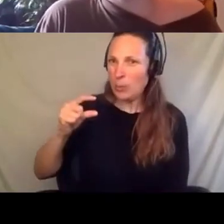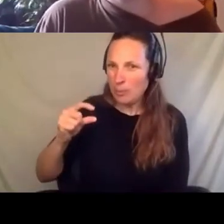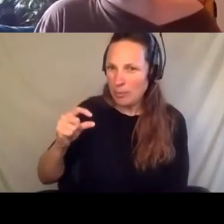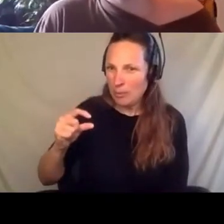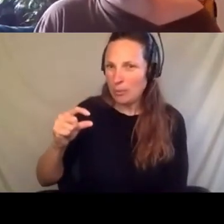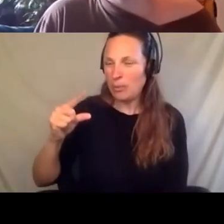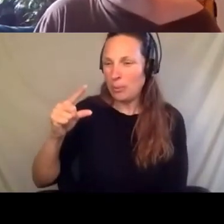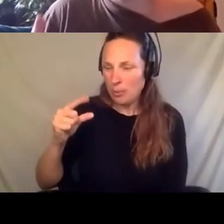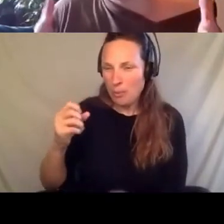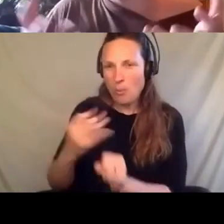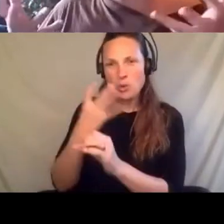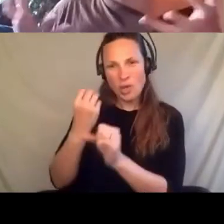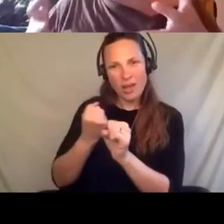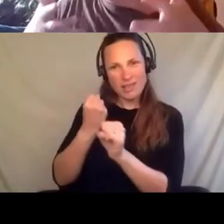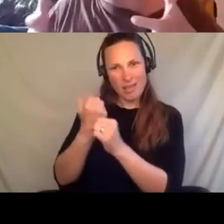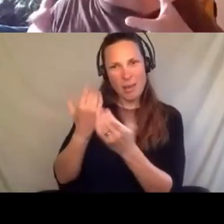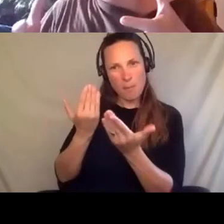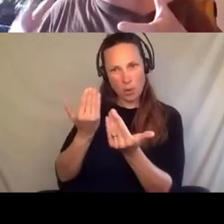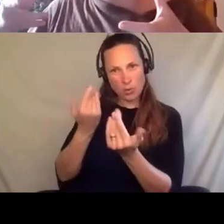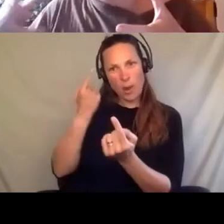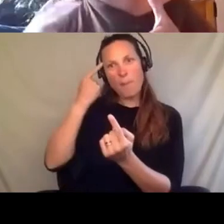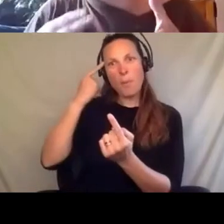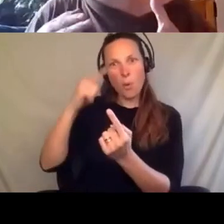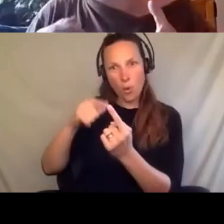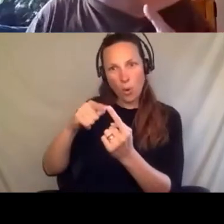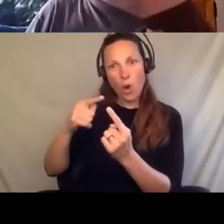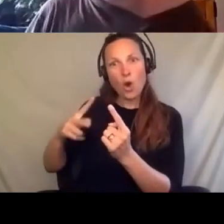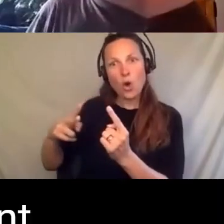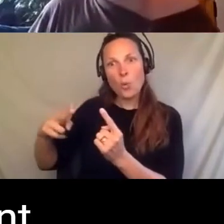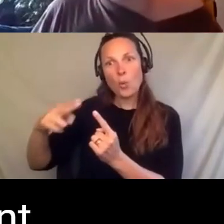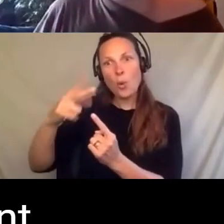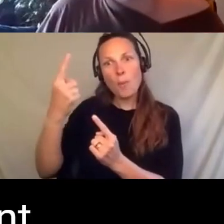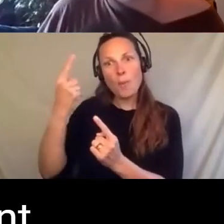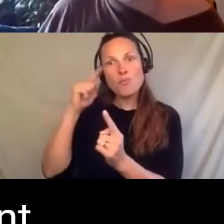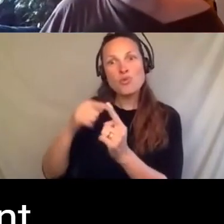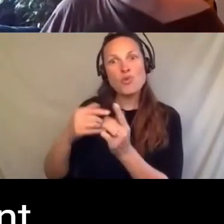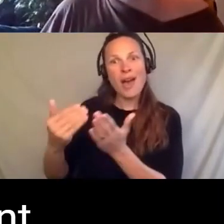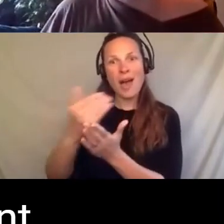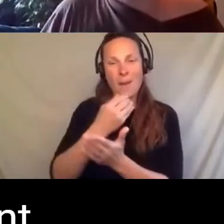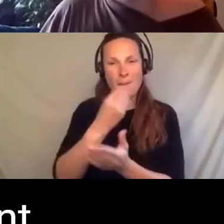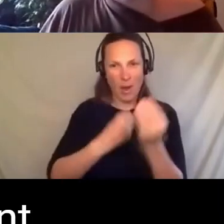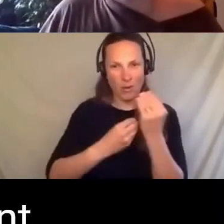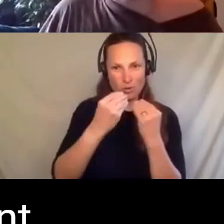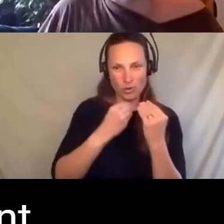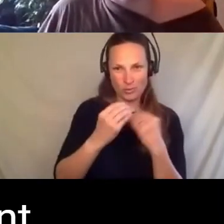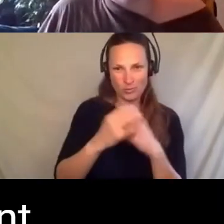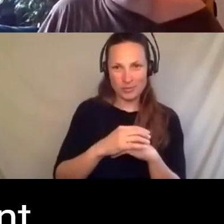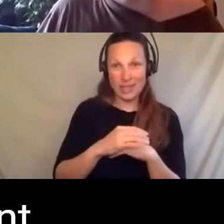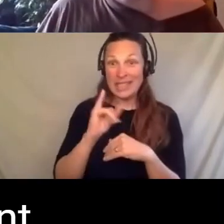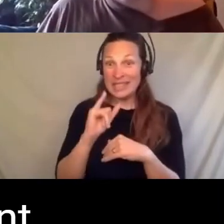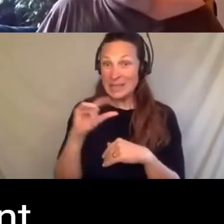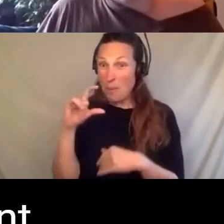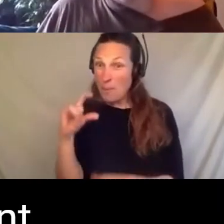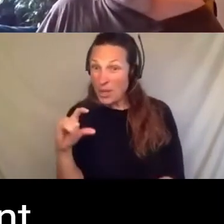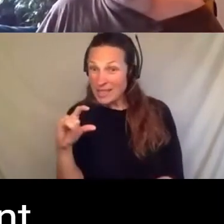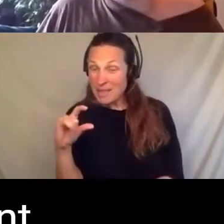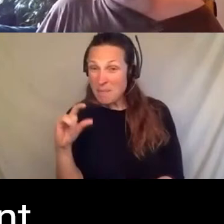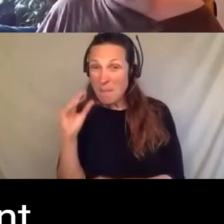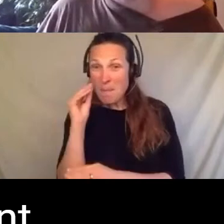avant d'être capable de récolter pour en manger. Alors, lorsque vous avez un bébé plant,